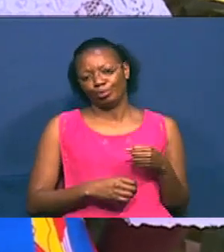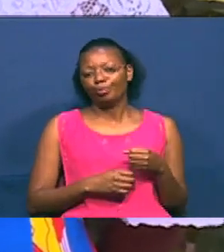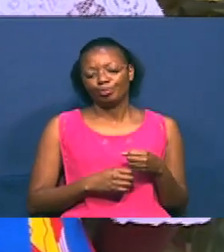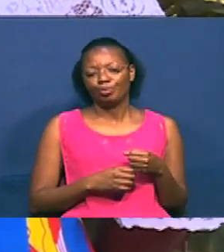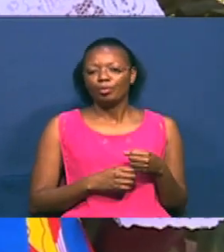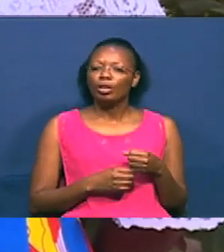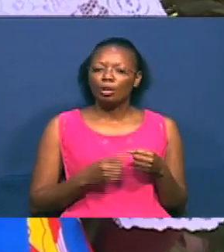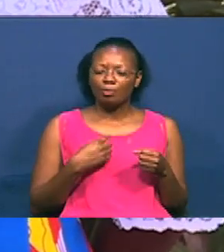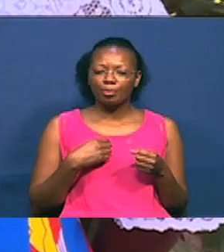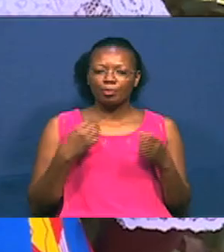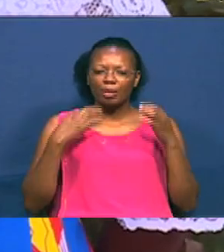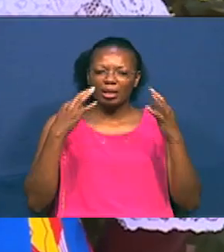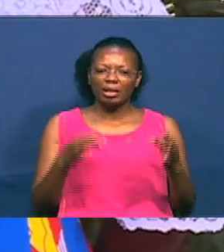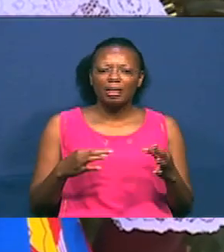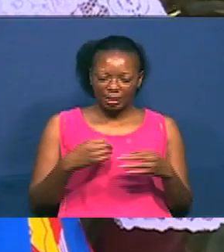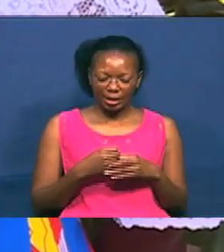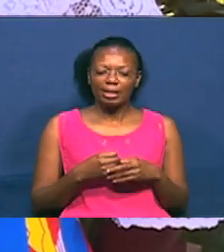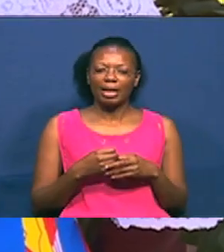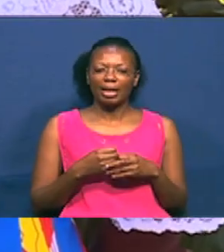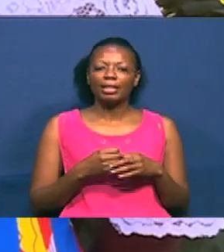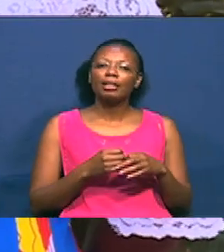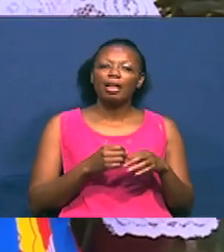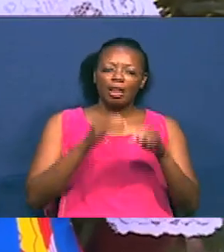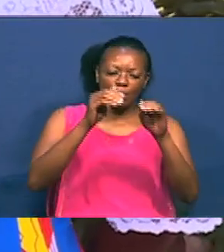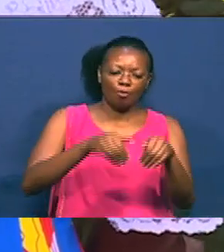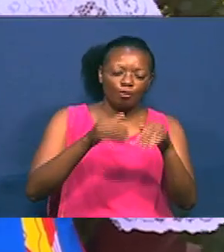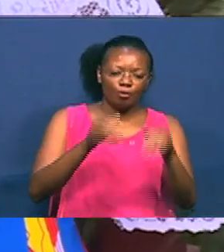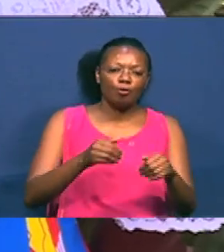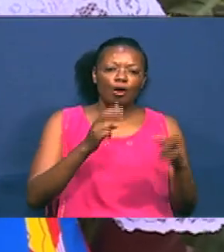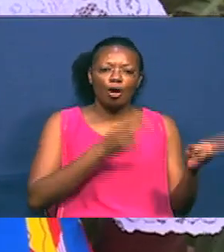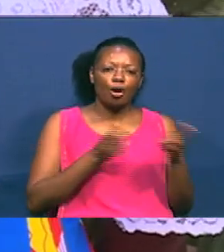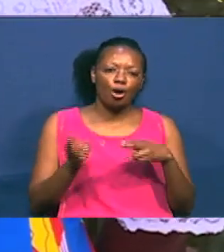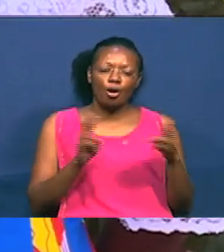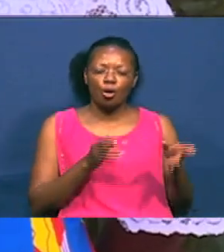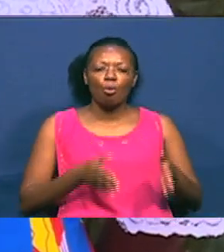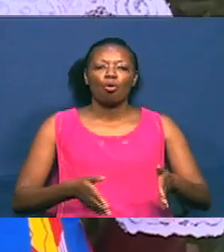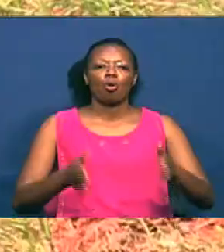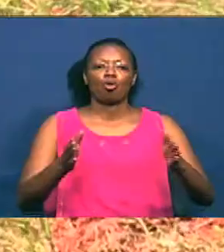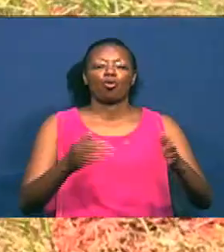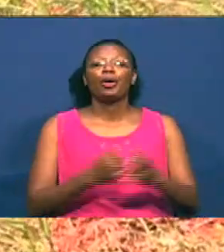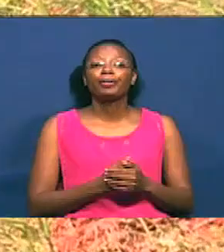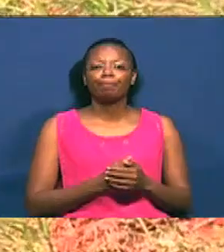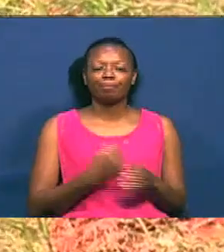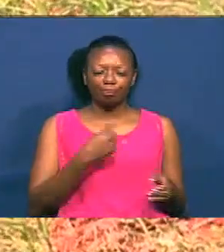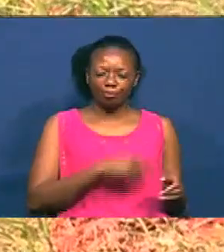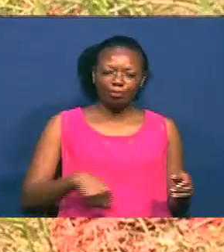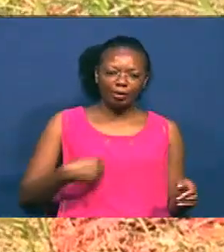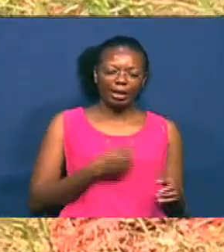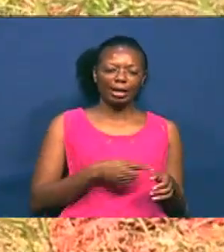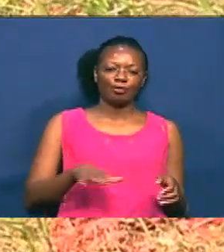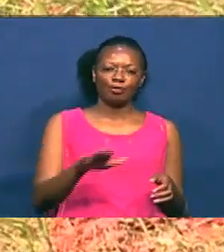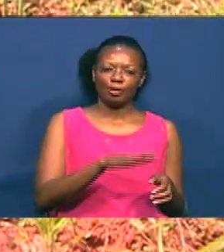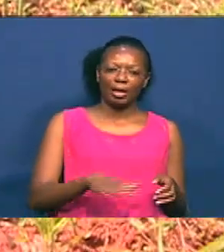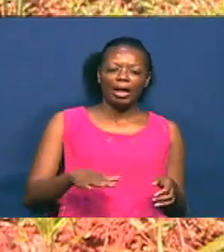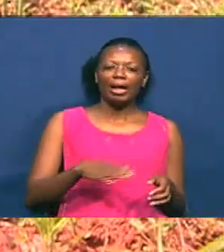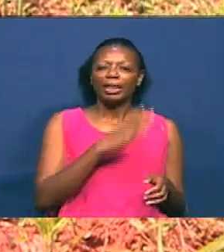uko duni. Nikaamua kuchukua huo ukulima bila madawa. Kilifi likiwa eneo